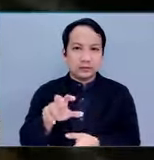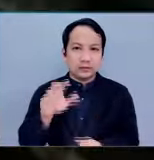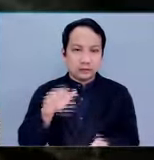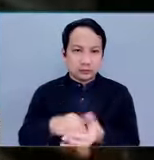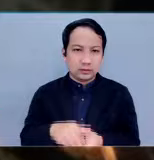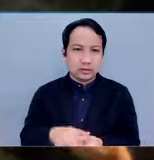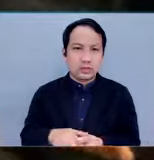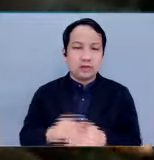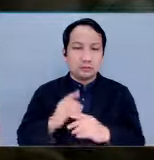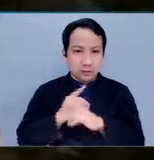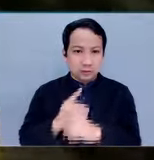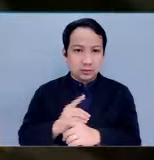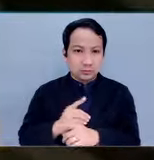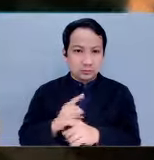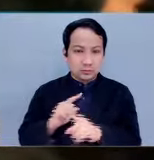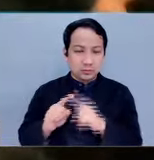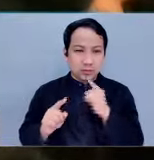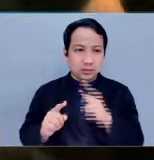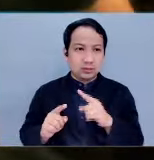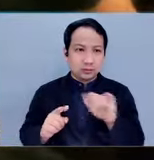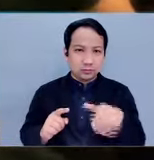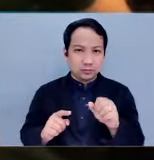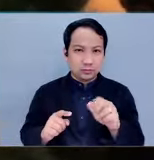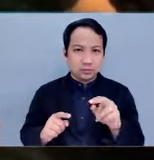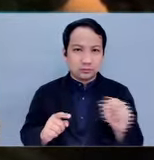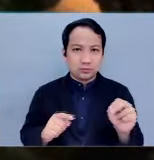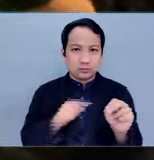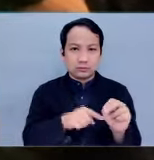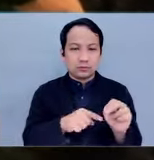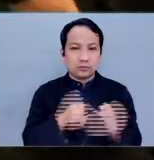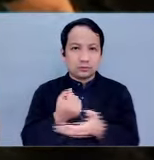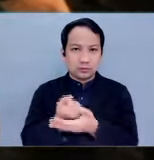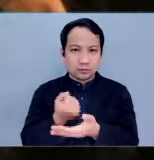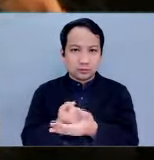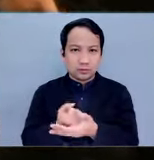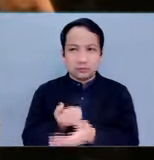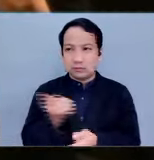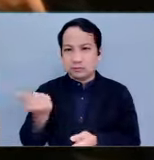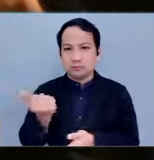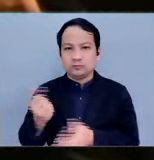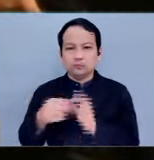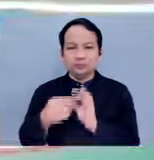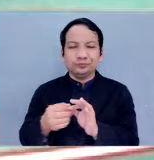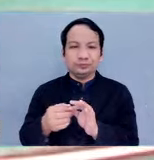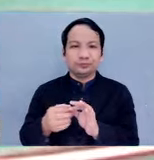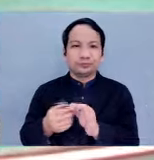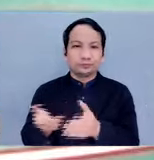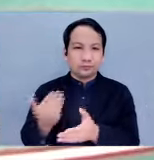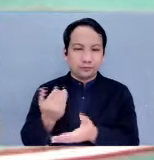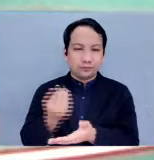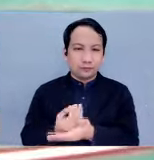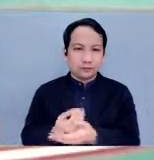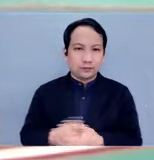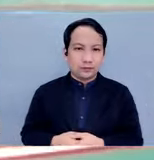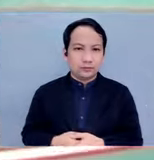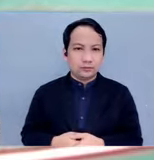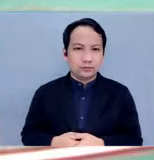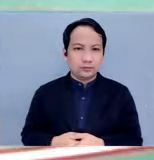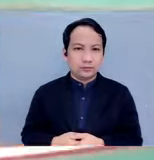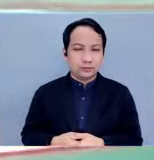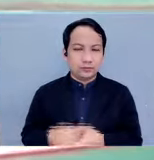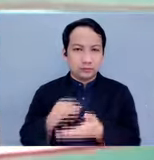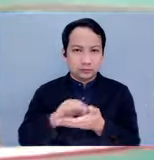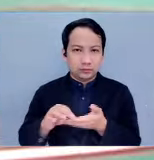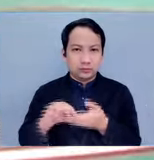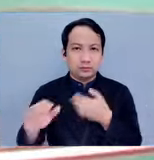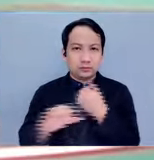depensa ng suspect na si alias Joanne. Natitirang sweldo niya at ng kanyang mga kasamahan ang kanyang hinihingi. Nasa kontrata o mano nila na